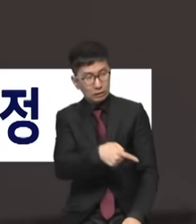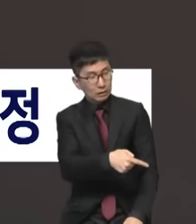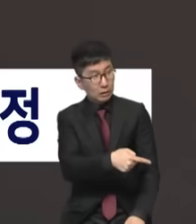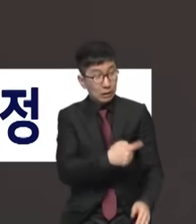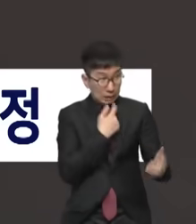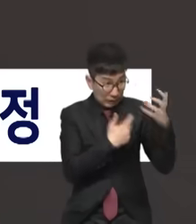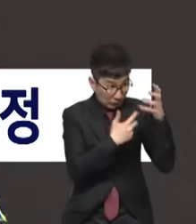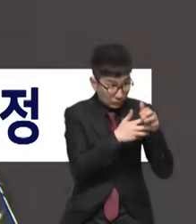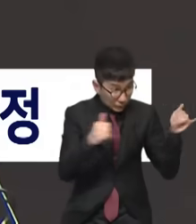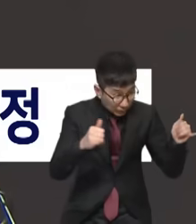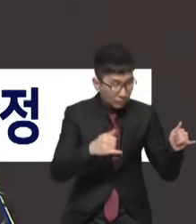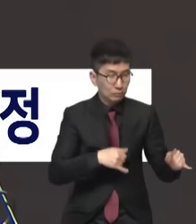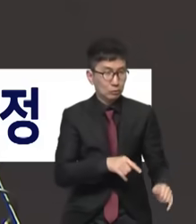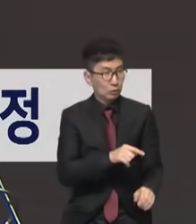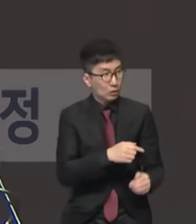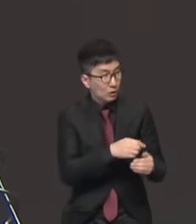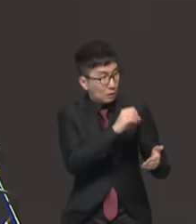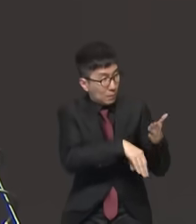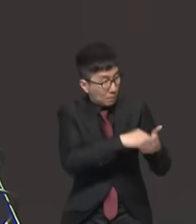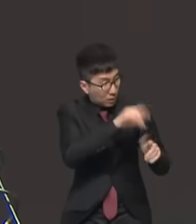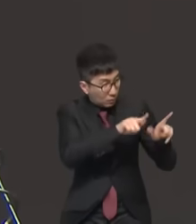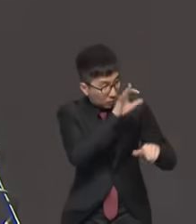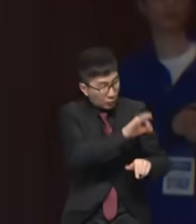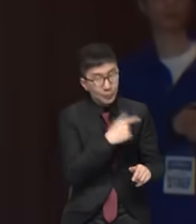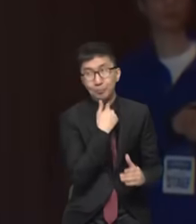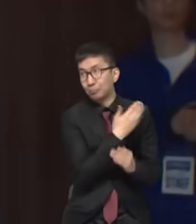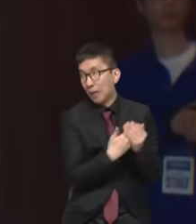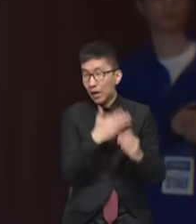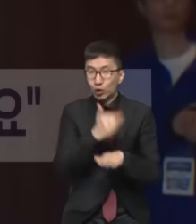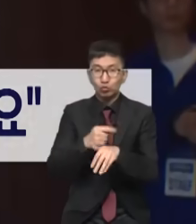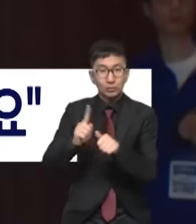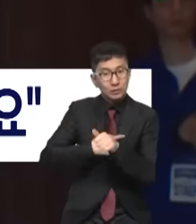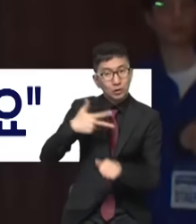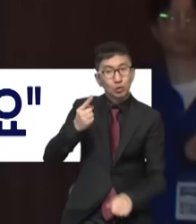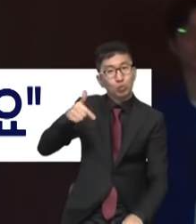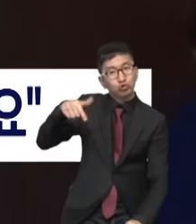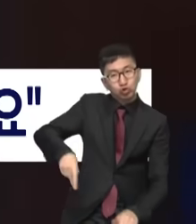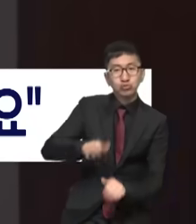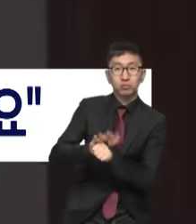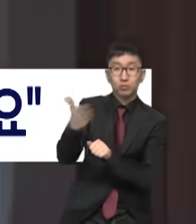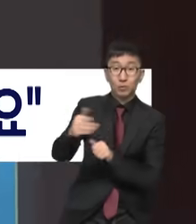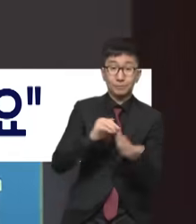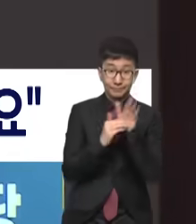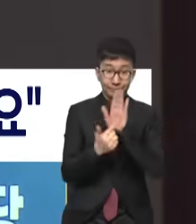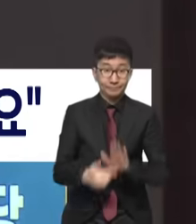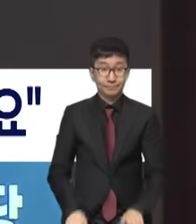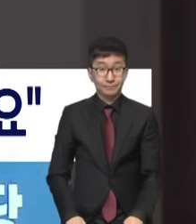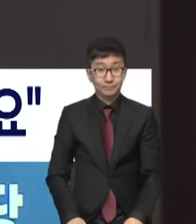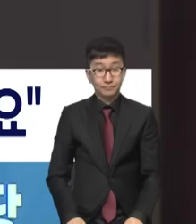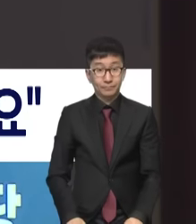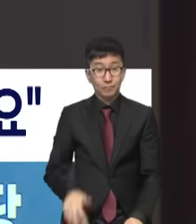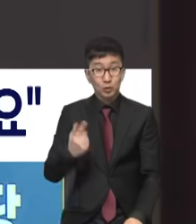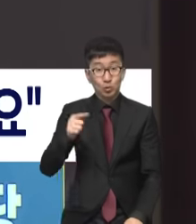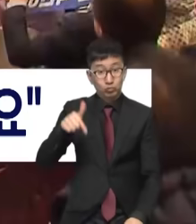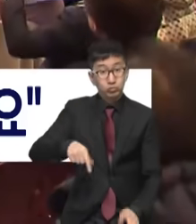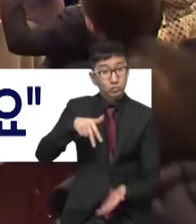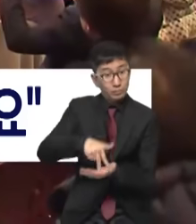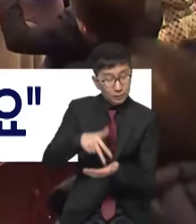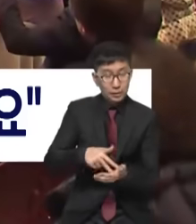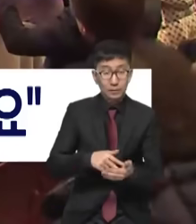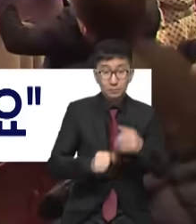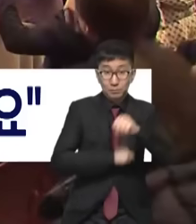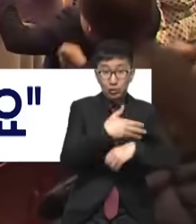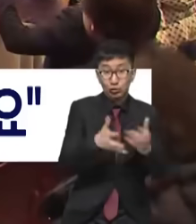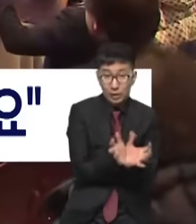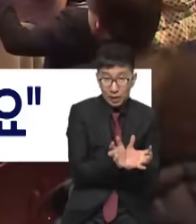혁신당으로 옮겨갔다는 분석이 나옵니다. 조국 대표 측은 조국 혁신당이 범민주진보 진영 파이를 키울 거라며